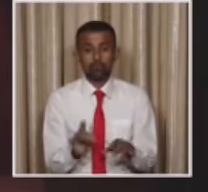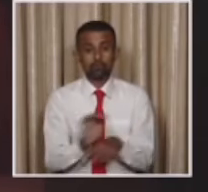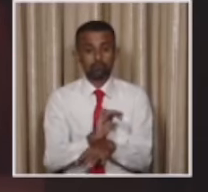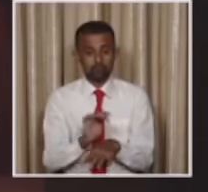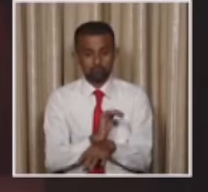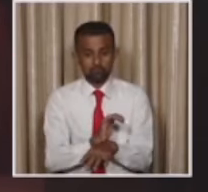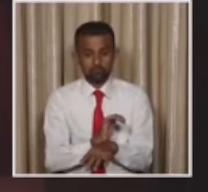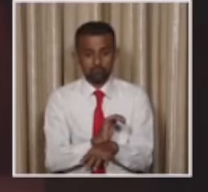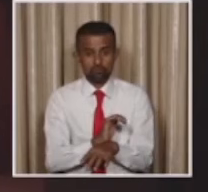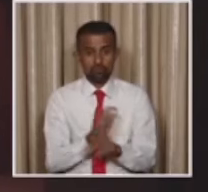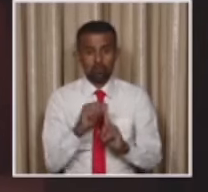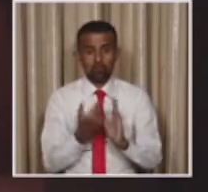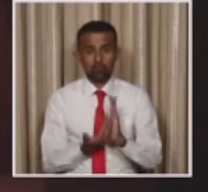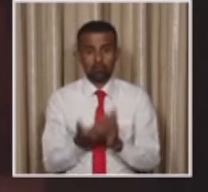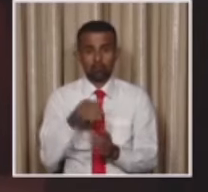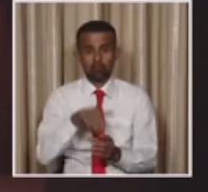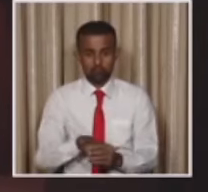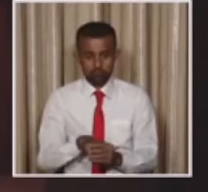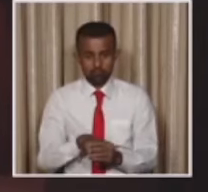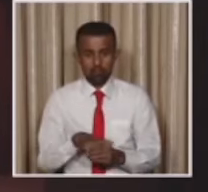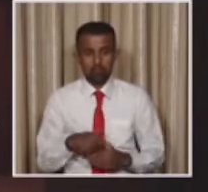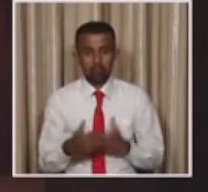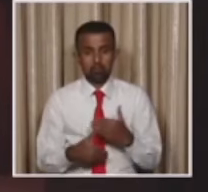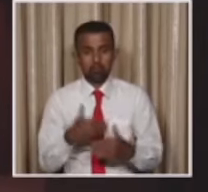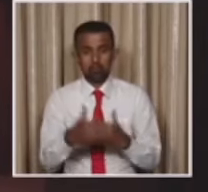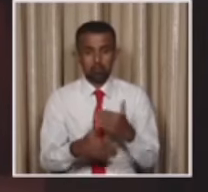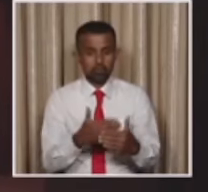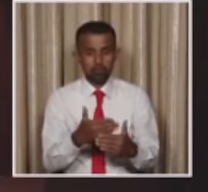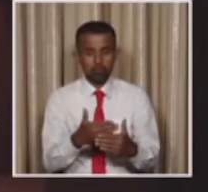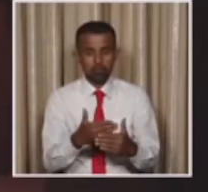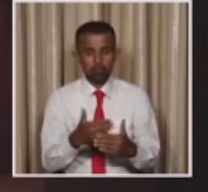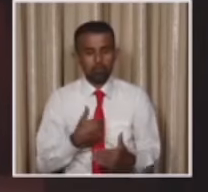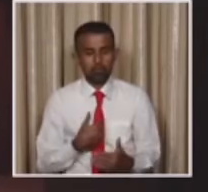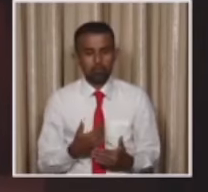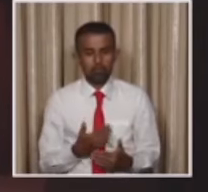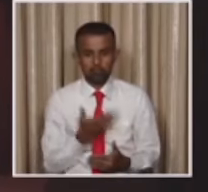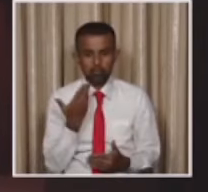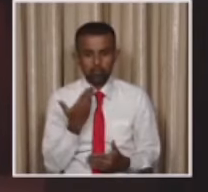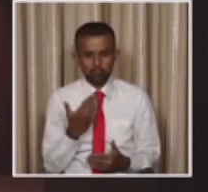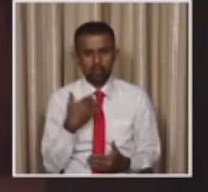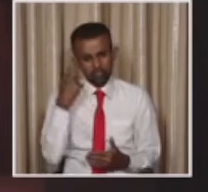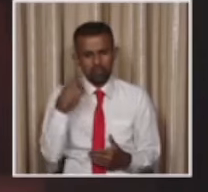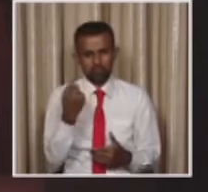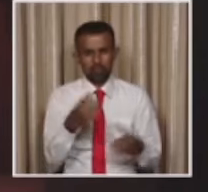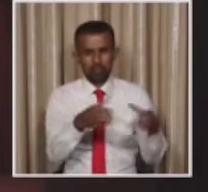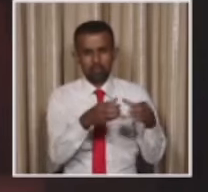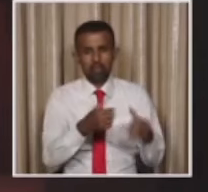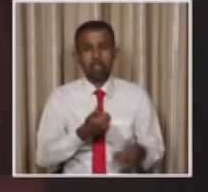ඩිජිටයිසේෂන් ප්‍රෝග්‍රෑම් එකක් හරහා එය ක්‍රියාත්මක කරන්නට ඇයි අපිට බැරි? මම දන්නවා විවිධ කණ්ඩායම් ඉන්නවා ඒකට